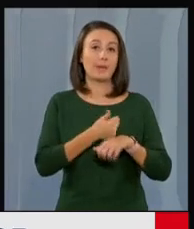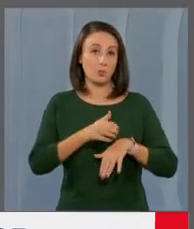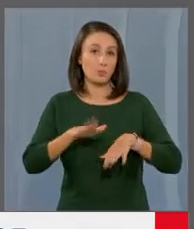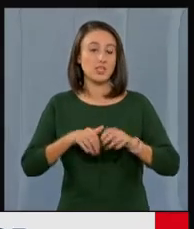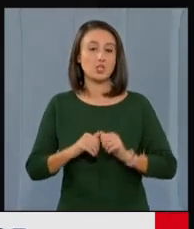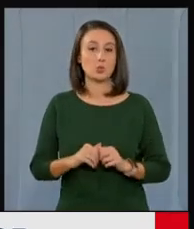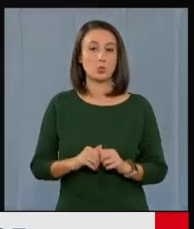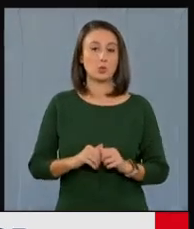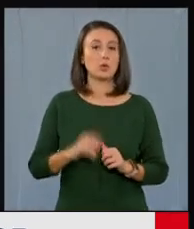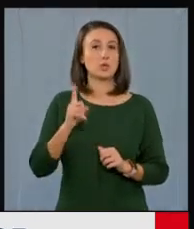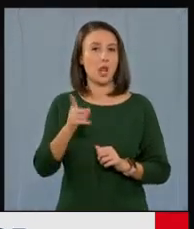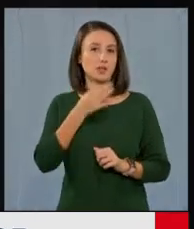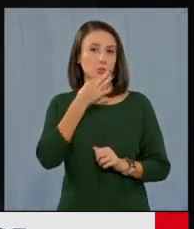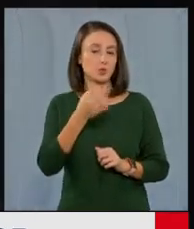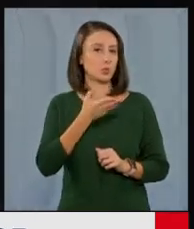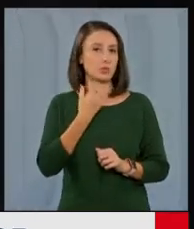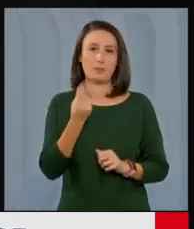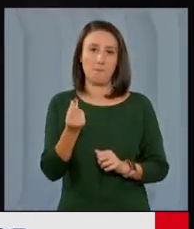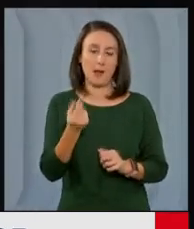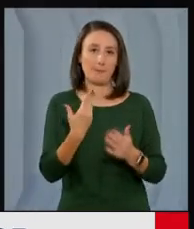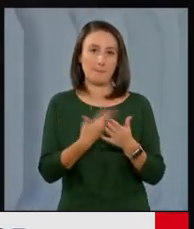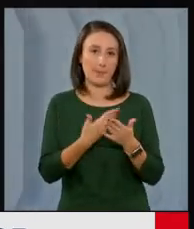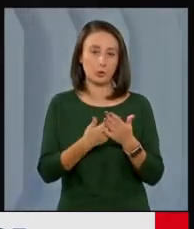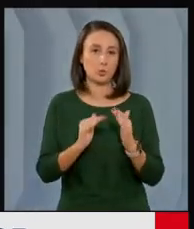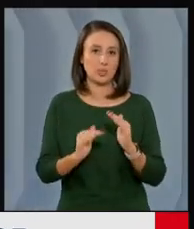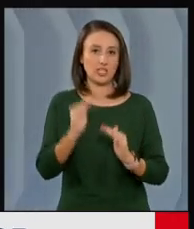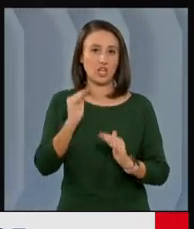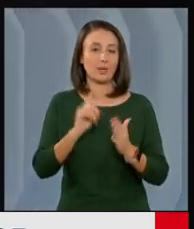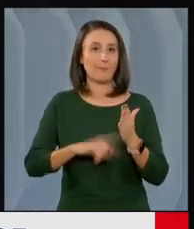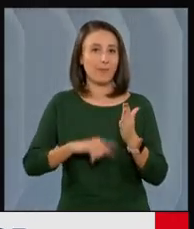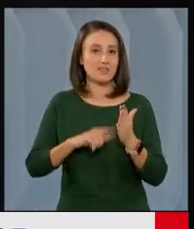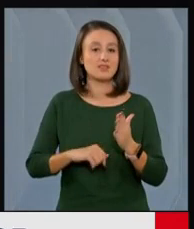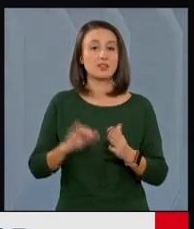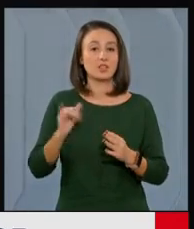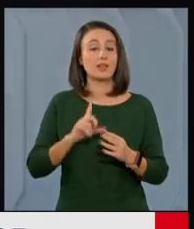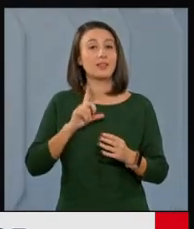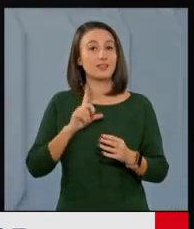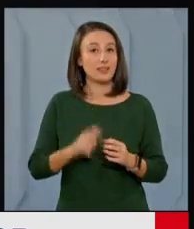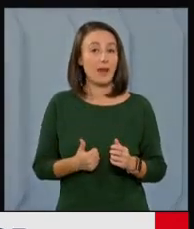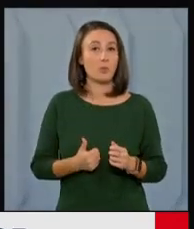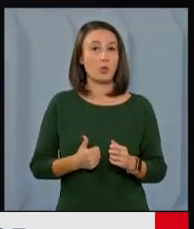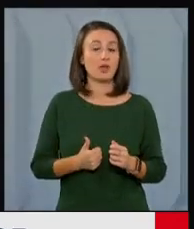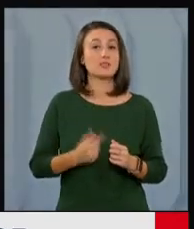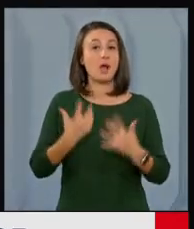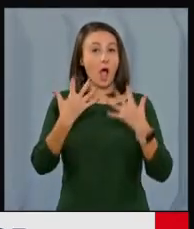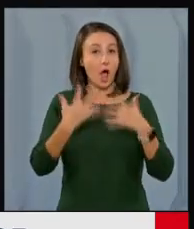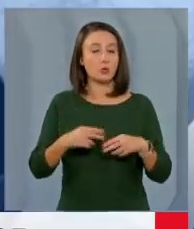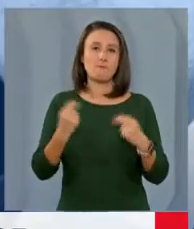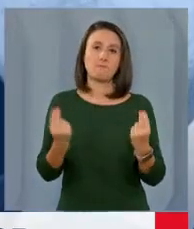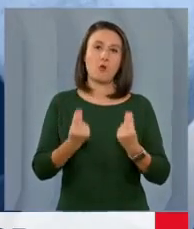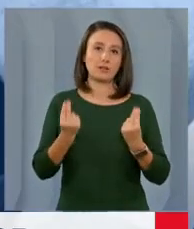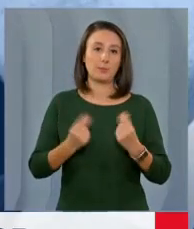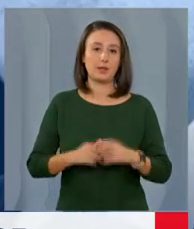prim-ministru, domnia sa spunea că nu sunt bani pentru a crește pensiile și trebuie să calculăm foarte